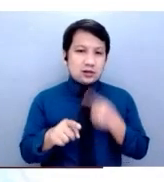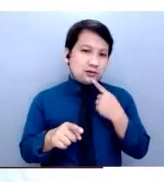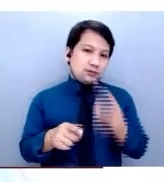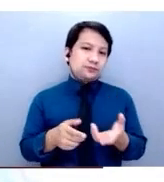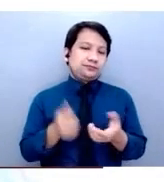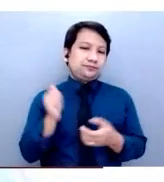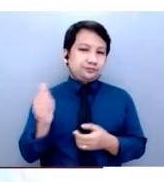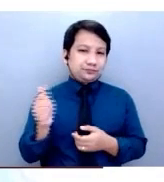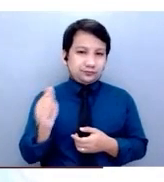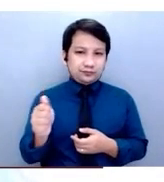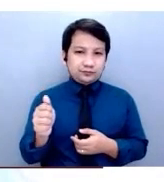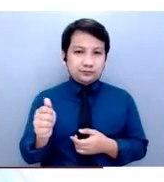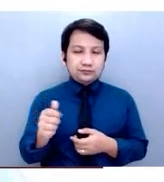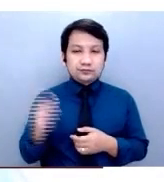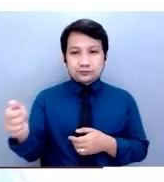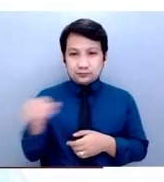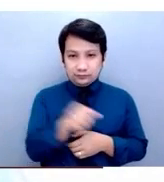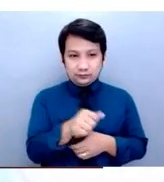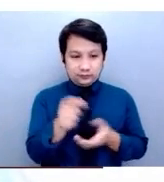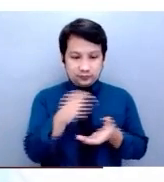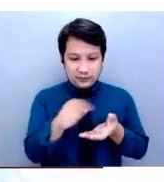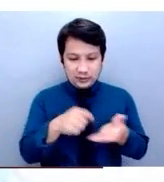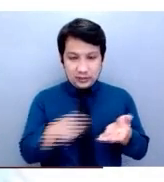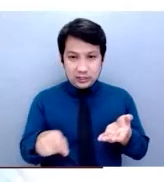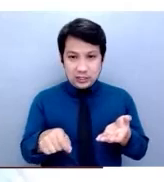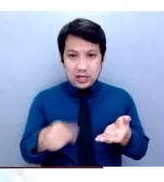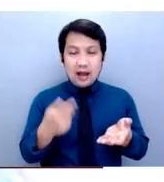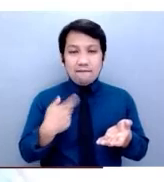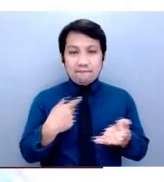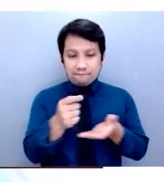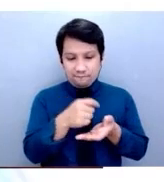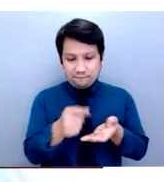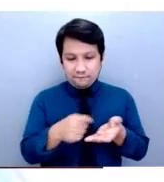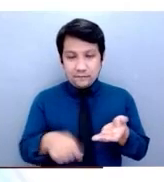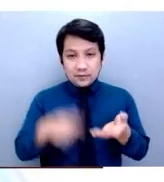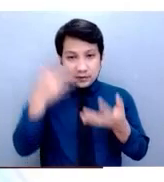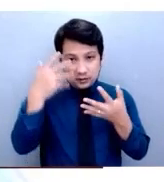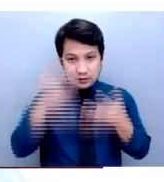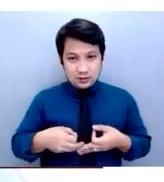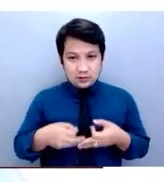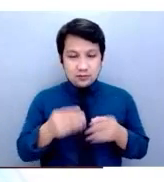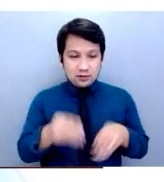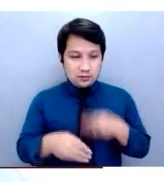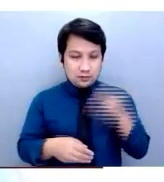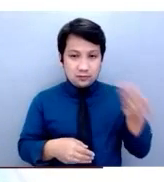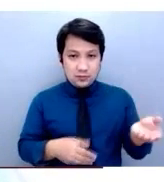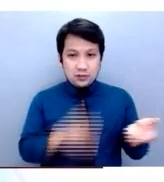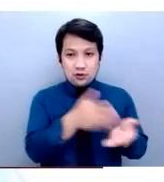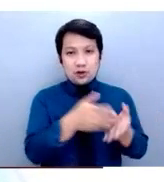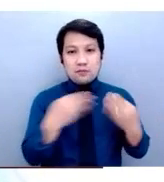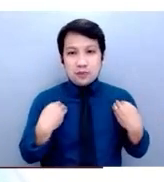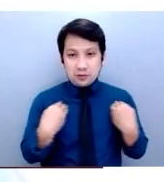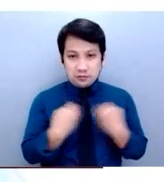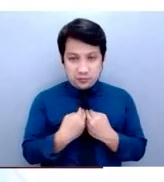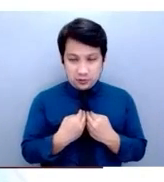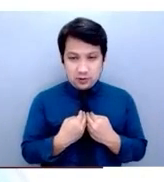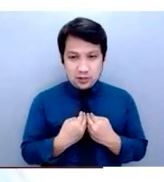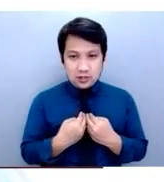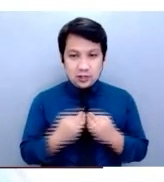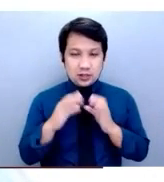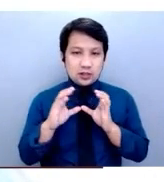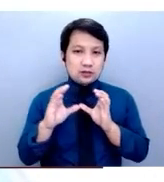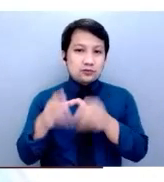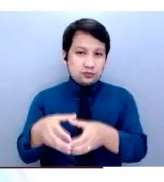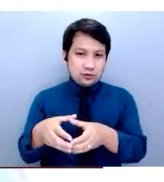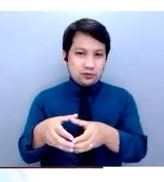may i-assign na magsusulat ng draft decision at ibibigay yan sa mga miyembro ng commission,